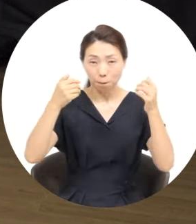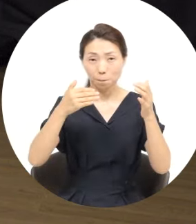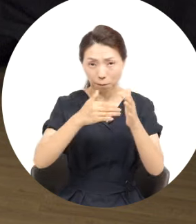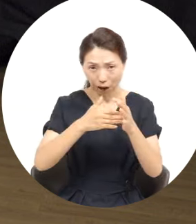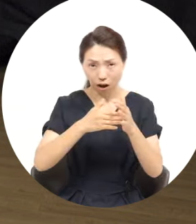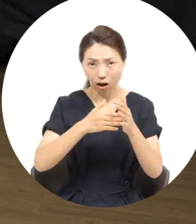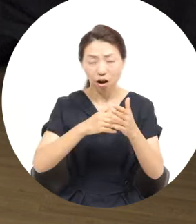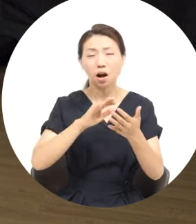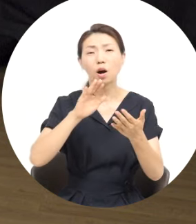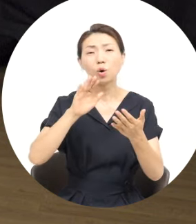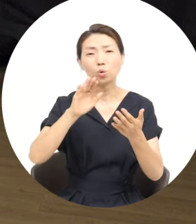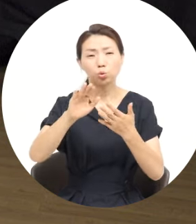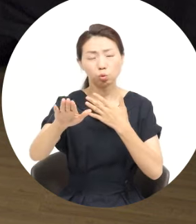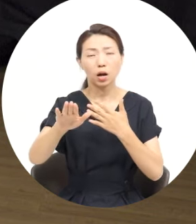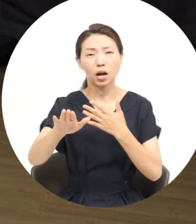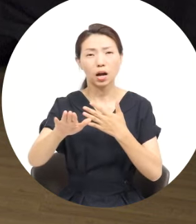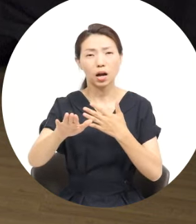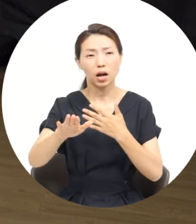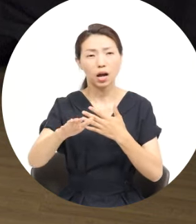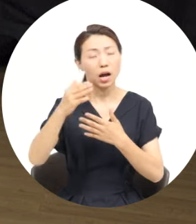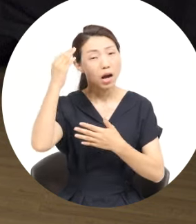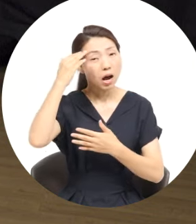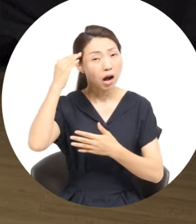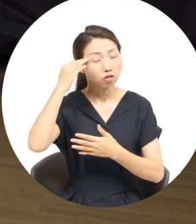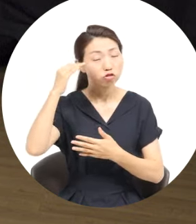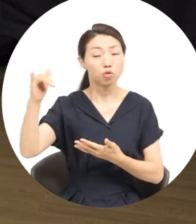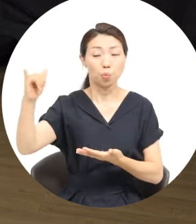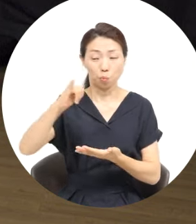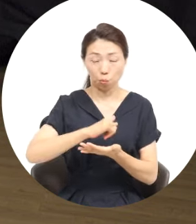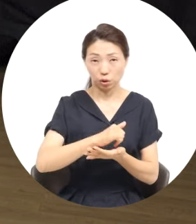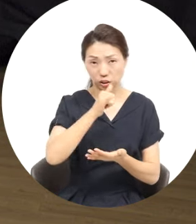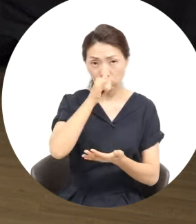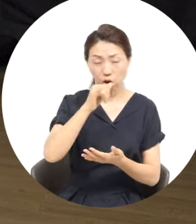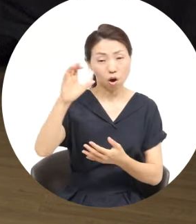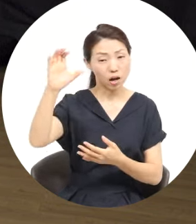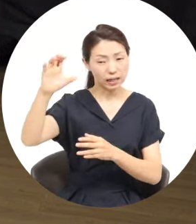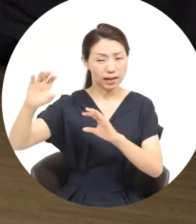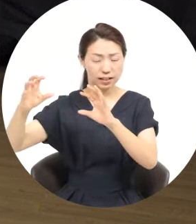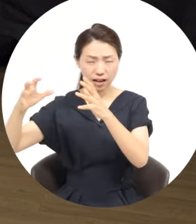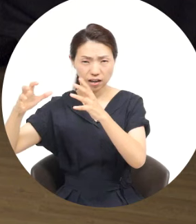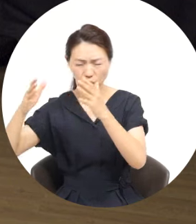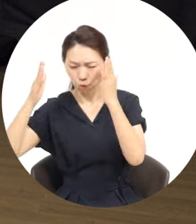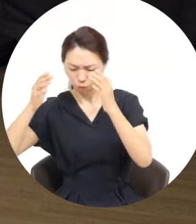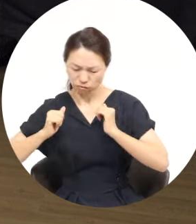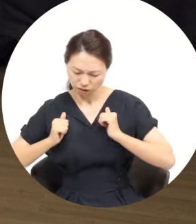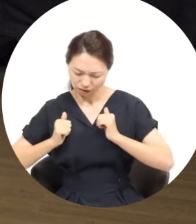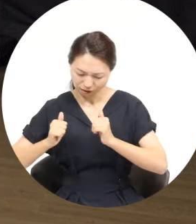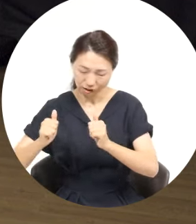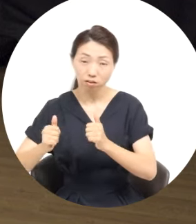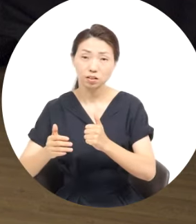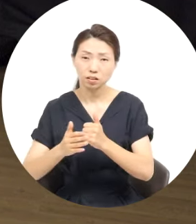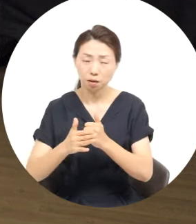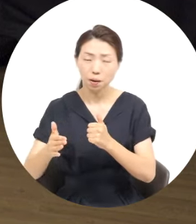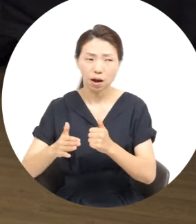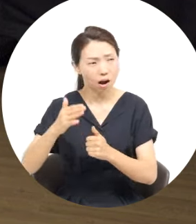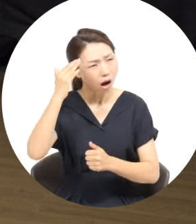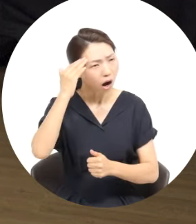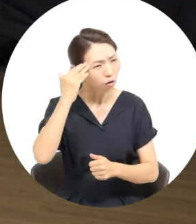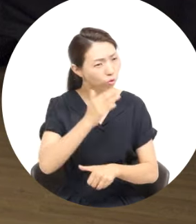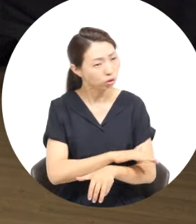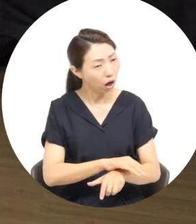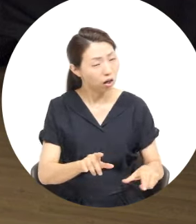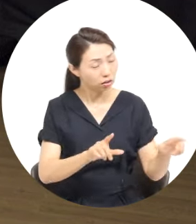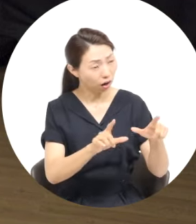졸업하고 작년에 한국으로 대학을 가게 되었습니다. 딸은 여기서 너무 열심히 해주어서 한국 가서도 잘할